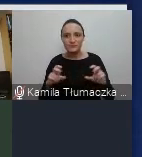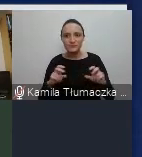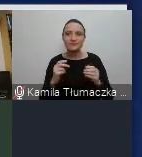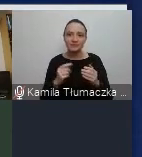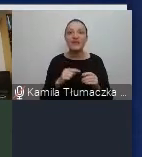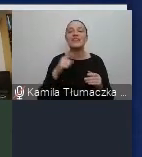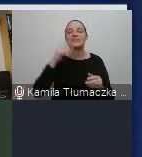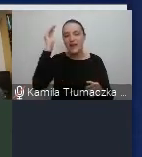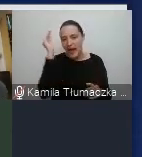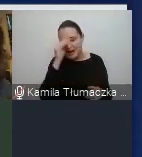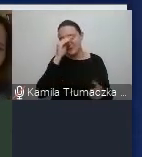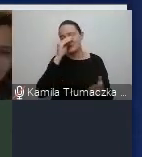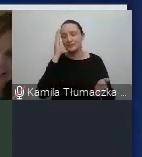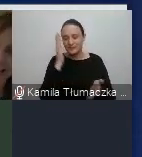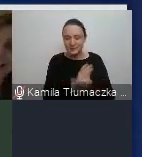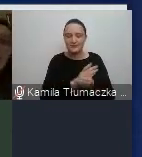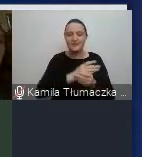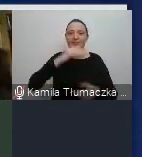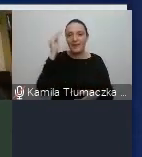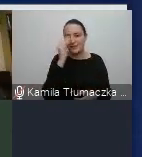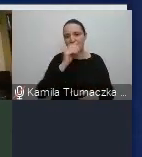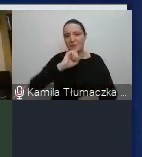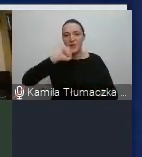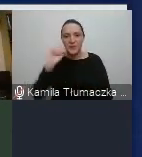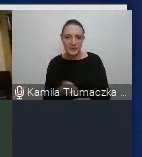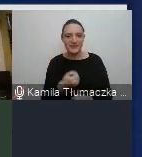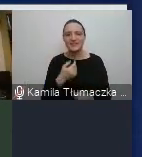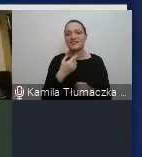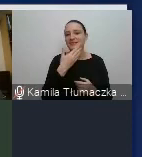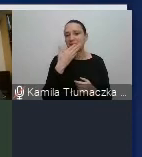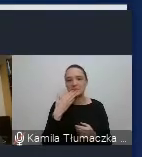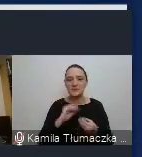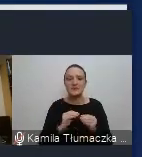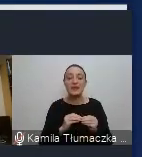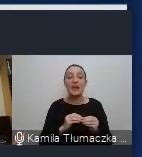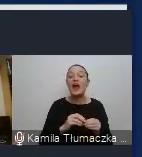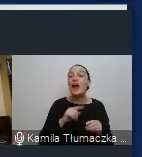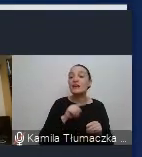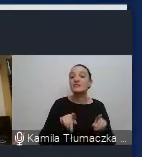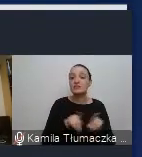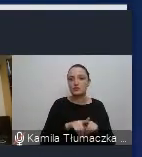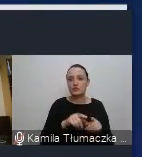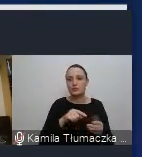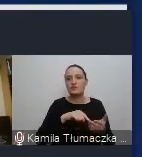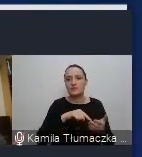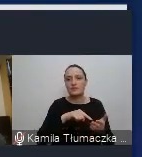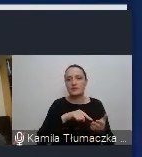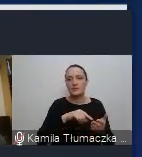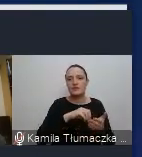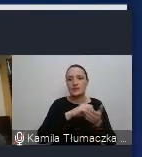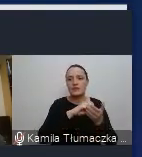końcu nauczyłam się go już na tyle dobrze, że nie było problemu. This Google był też moim odkryciem, pierwszym odkryciem,